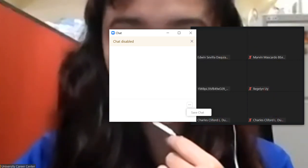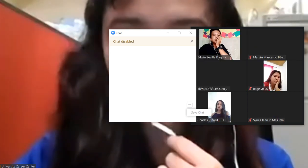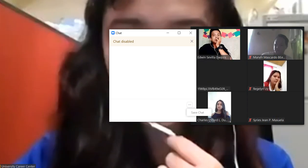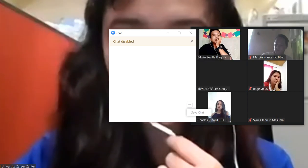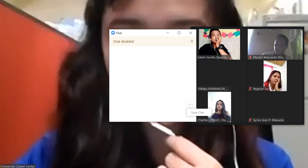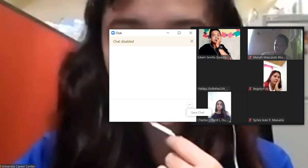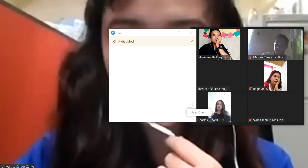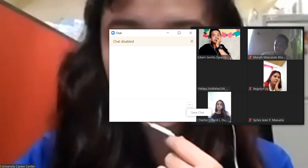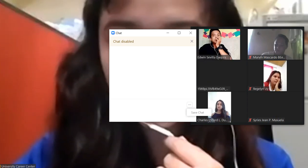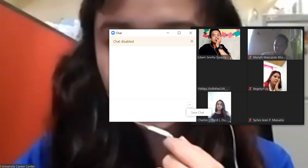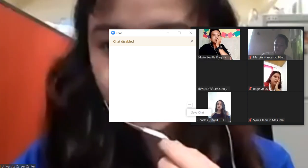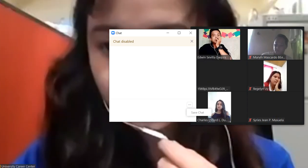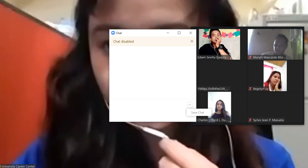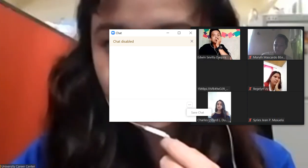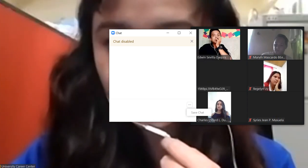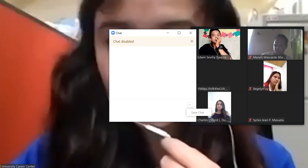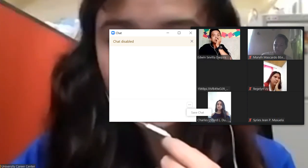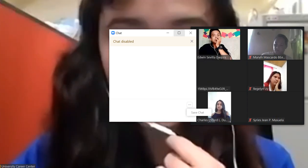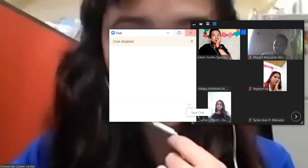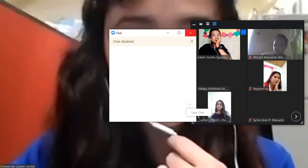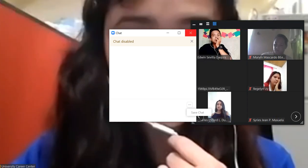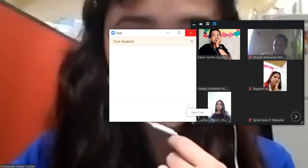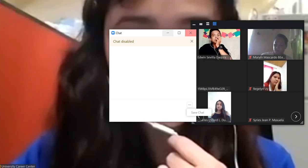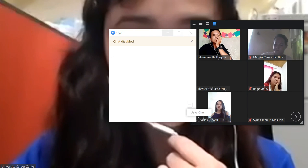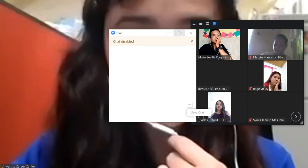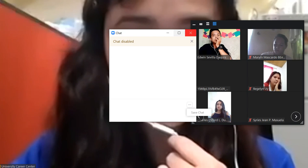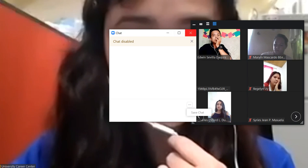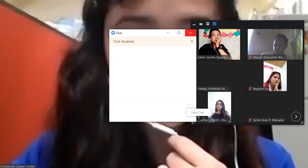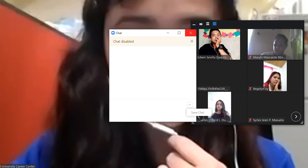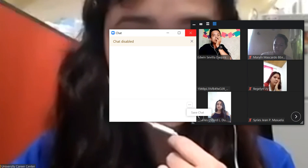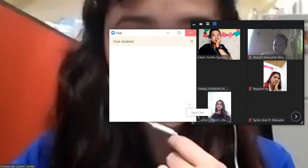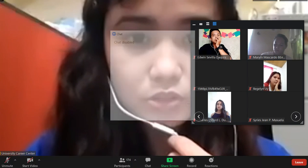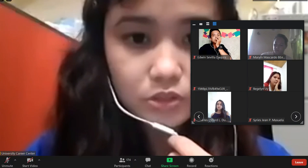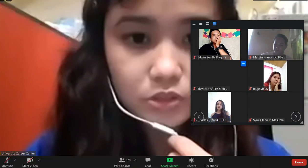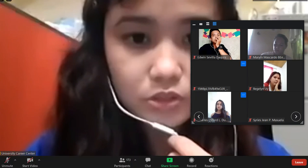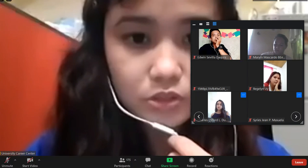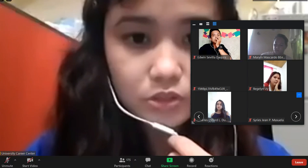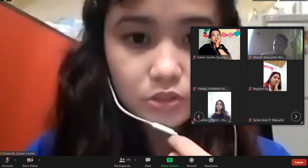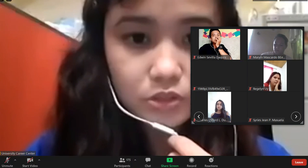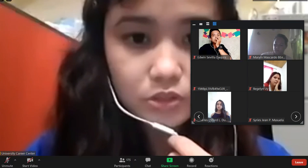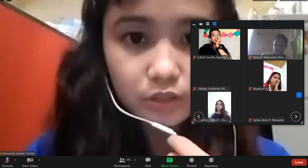ang request. Any other question?